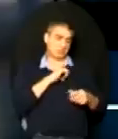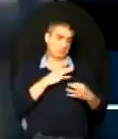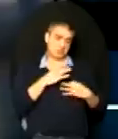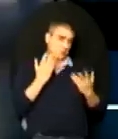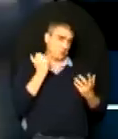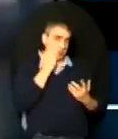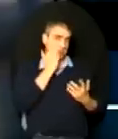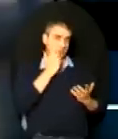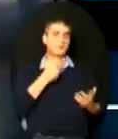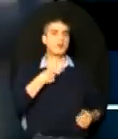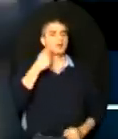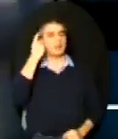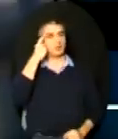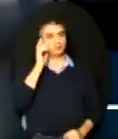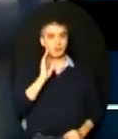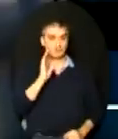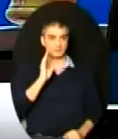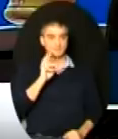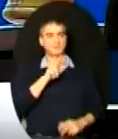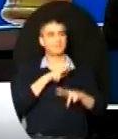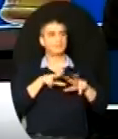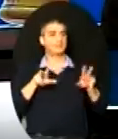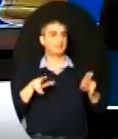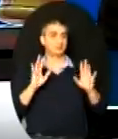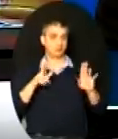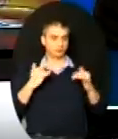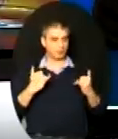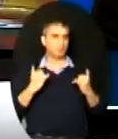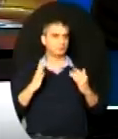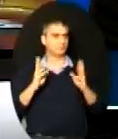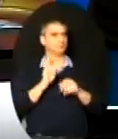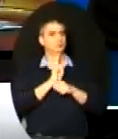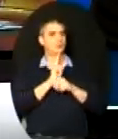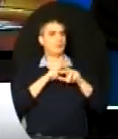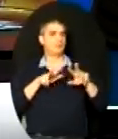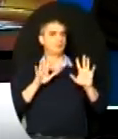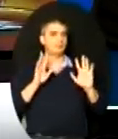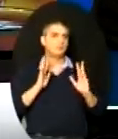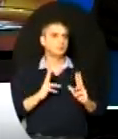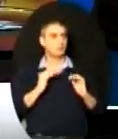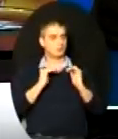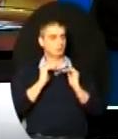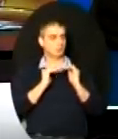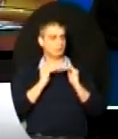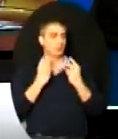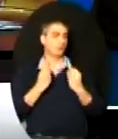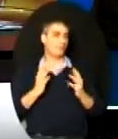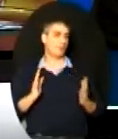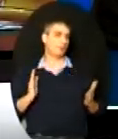ביומיום. אני חושבת שהסטטוס קוו היום הוא איכשהו משמר את המצב בצורה יחסית